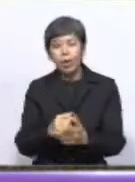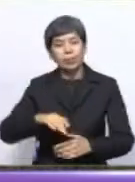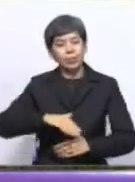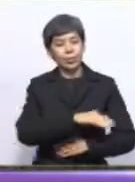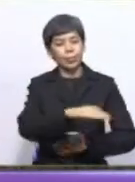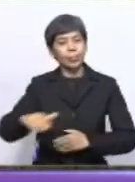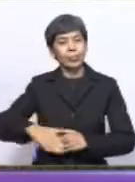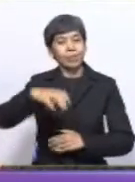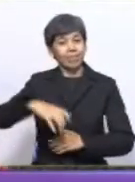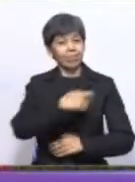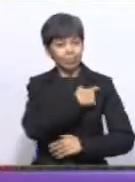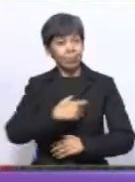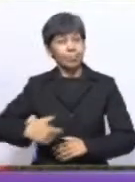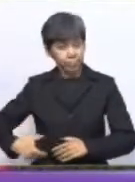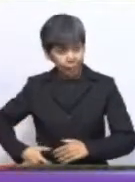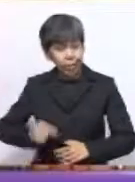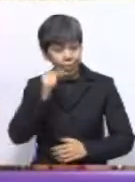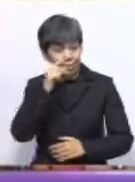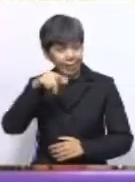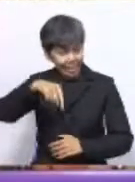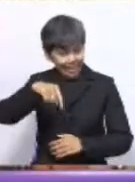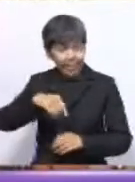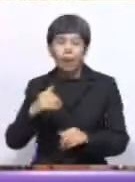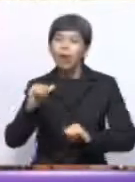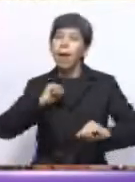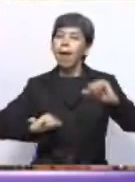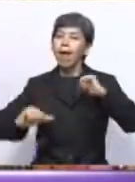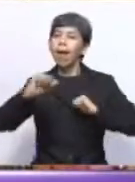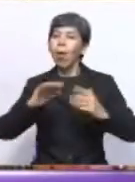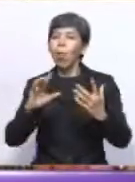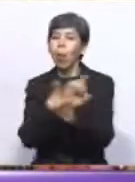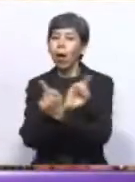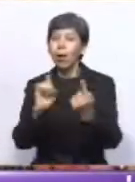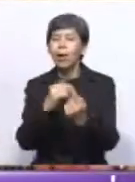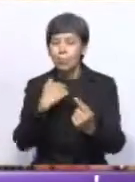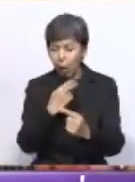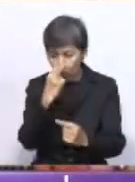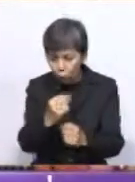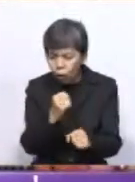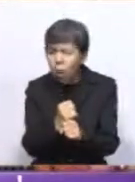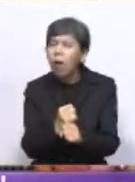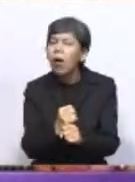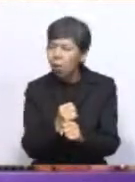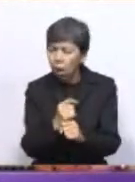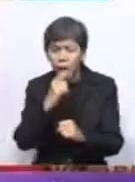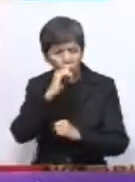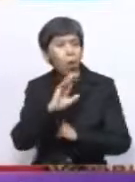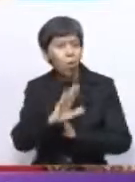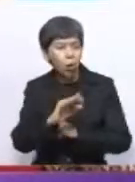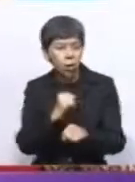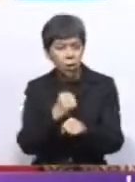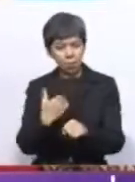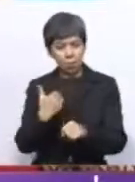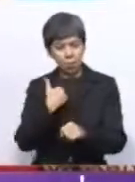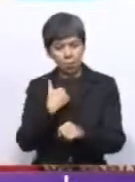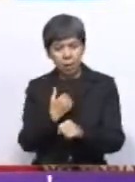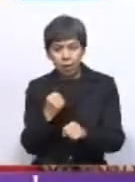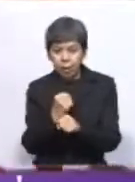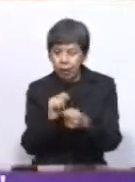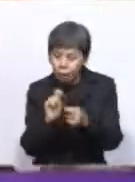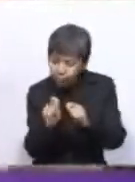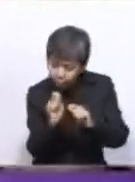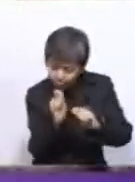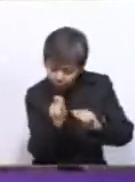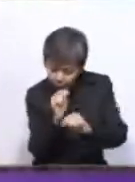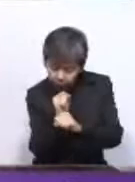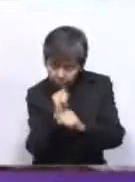ราชวังดุสิตประหนึ่งทิพยสถานแล้วนะครับการจัดแสดงทางวัฒนธรรมก็สะท้อนให้เห็นถึงอัตลักษณ์ความเป็นไทยอาทิงานหัตถศิลป์ครับซึ่งถือได้ว่